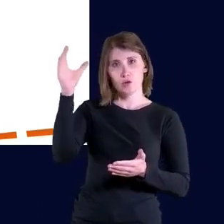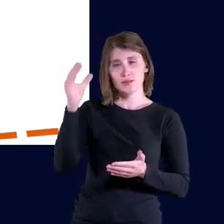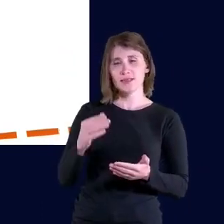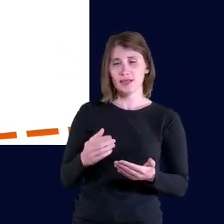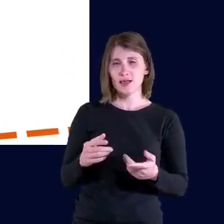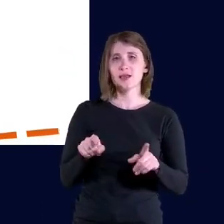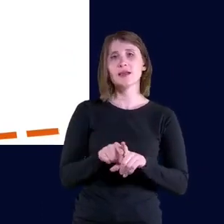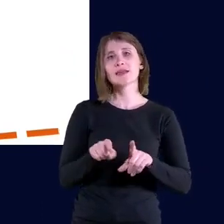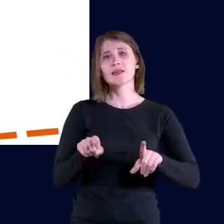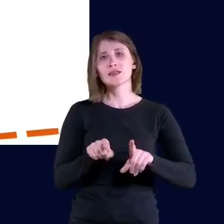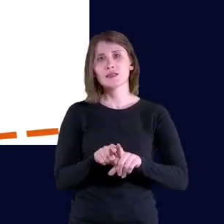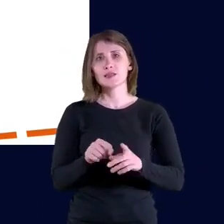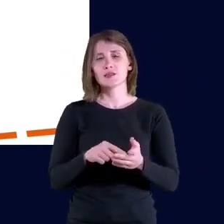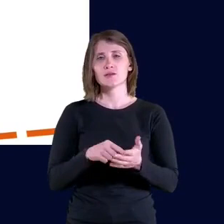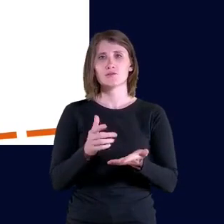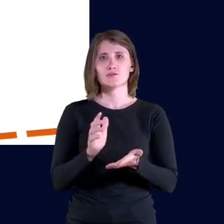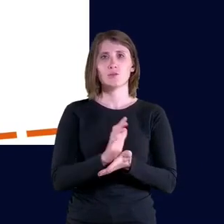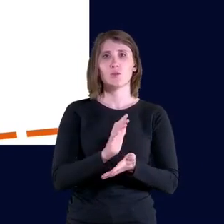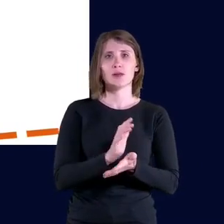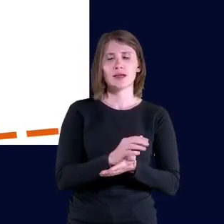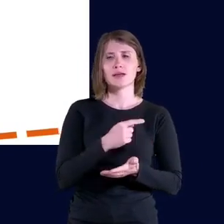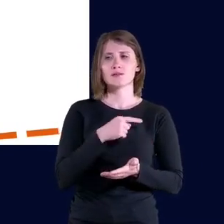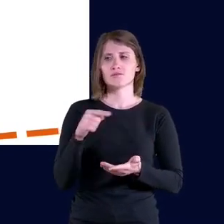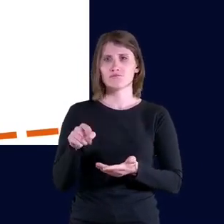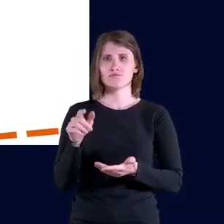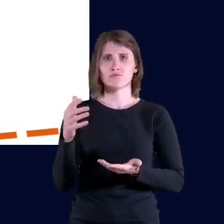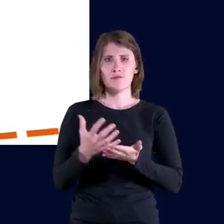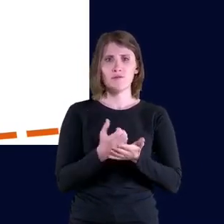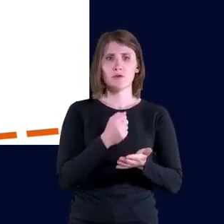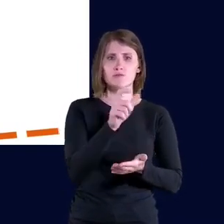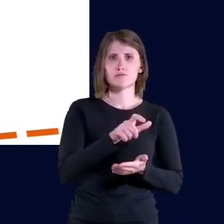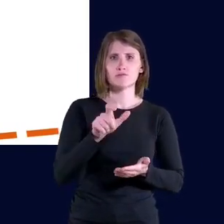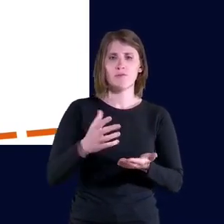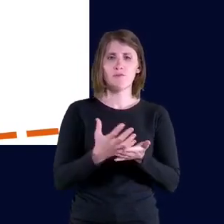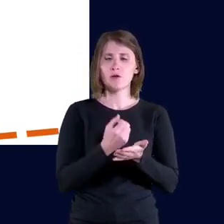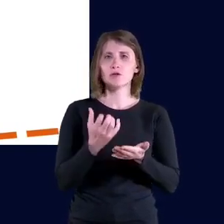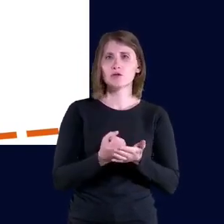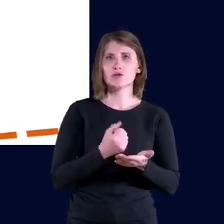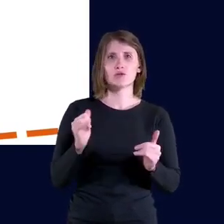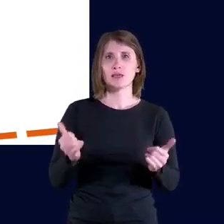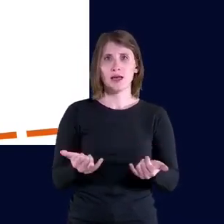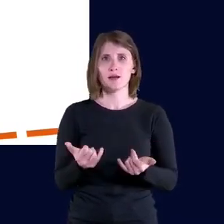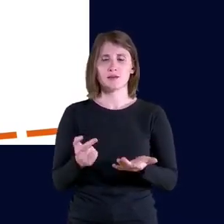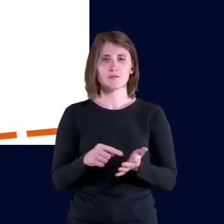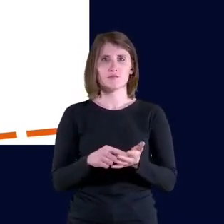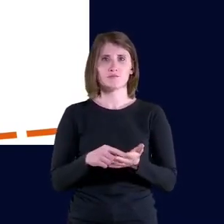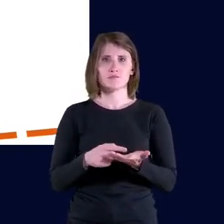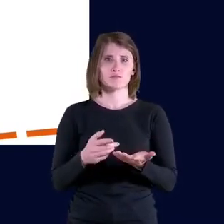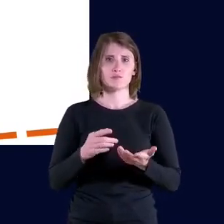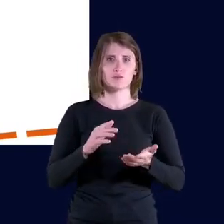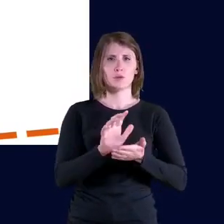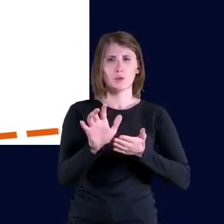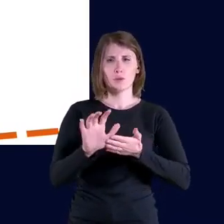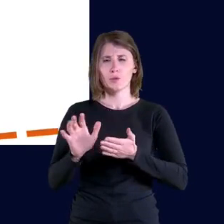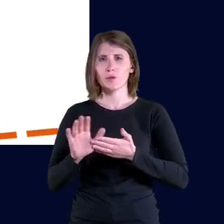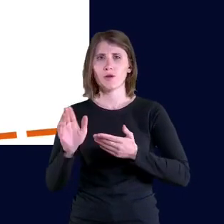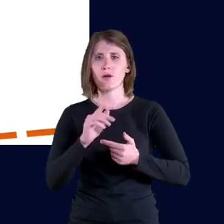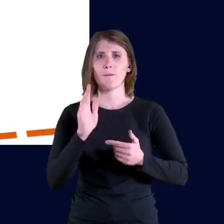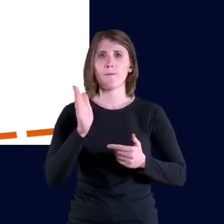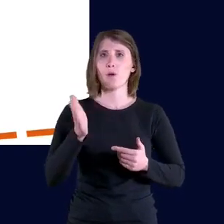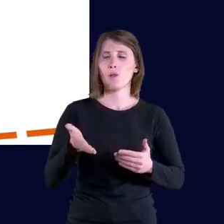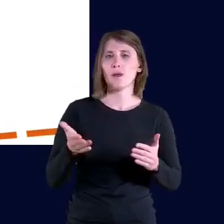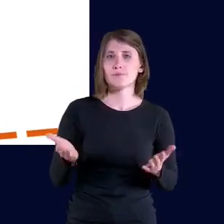jak ubikacji temu wykorzystywany przez użytkowników i autorów już po opublikowaniu mógł